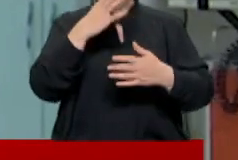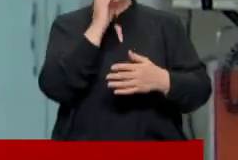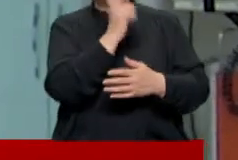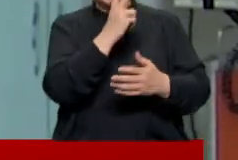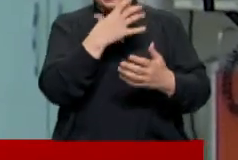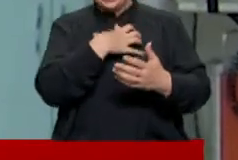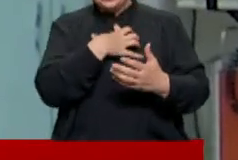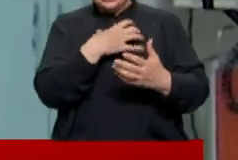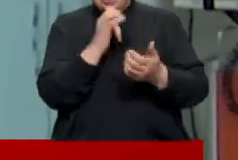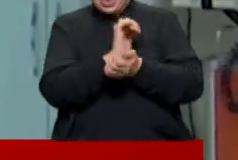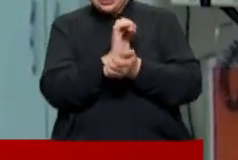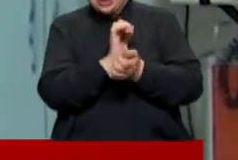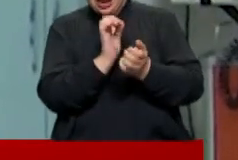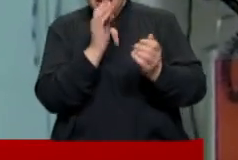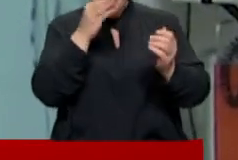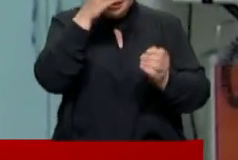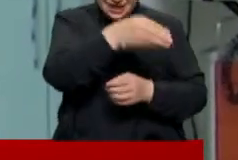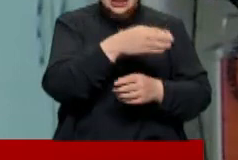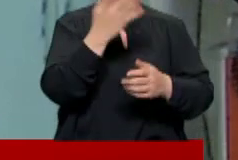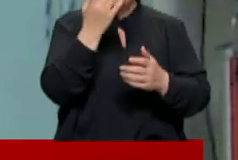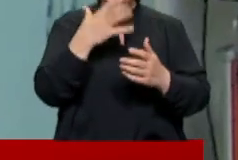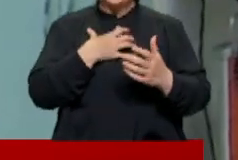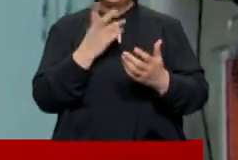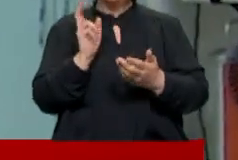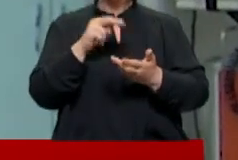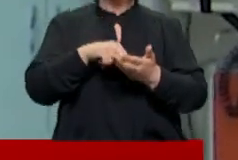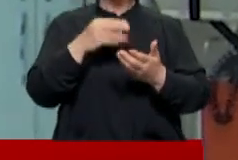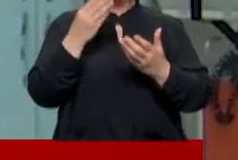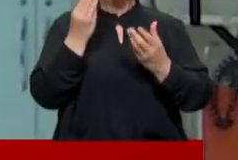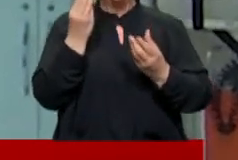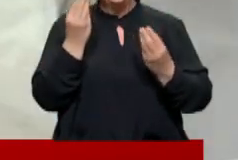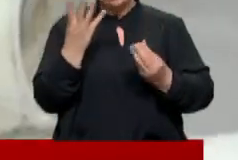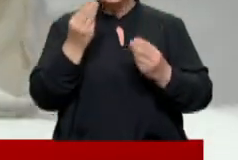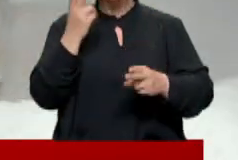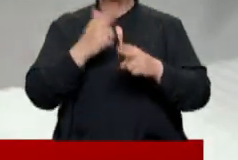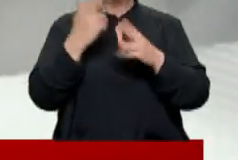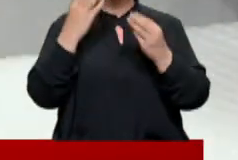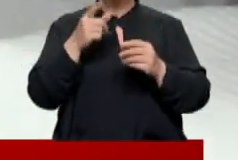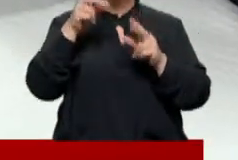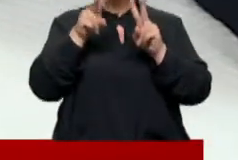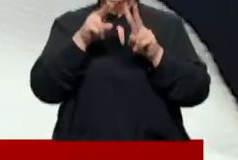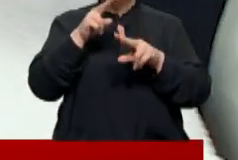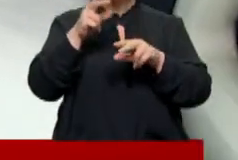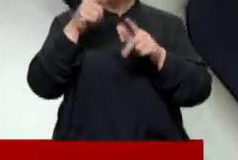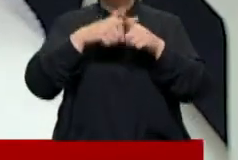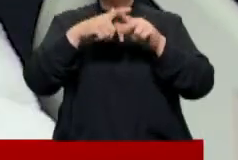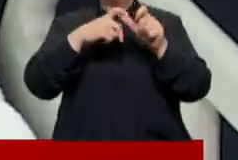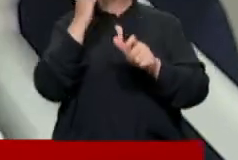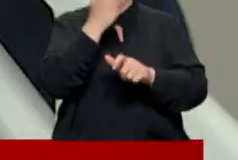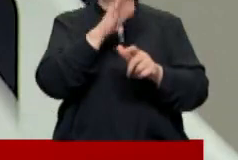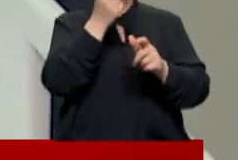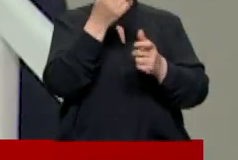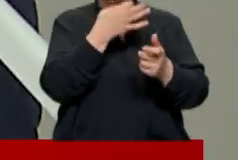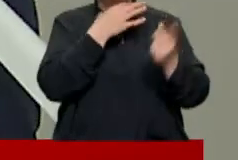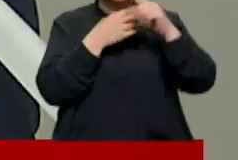ailesine kavuşursa belki daha sonra toparlaması ve iyileşmesi daha hızlanabilir. Meryem Sabbar ülkesine dönemiyor. Ailesi de